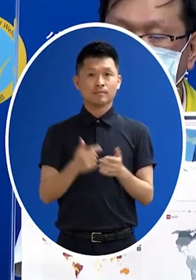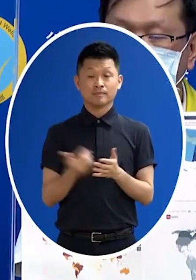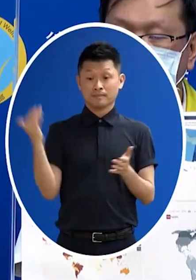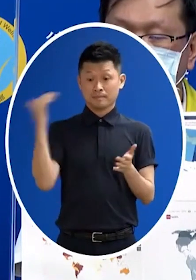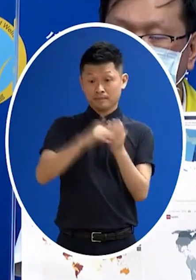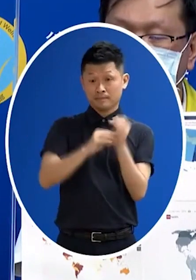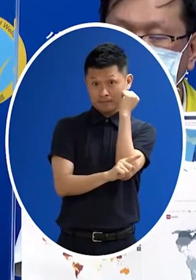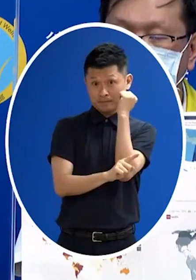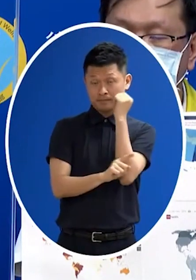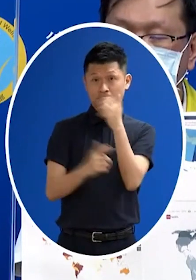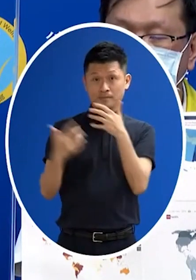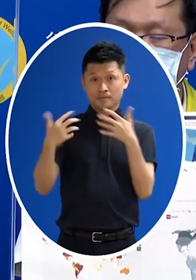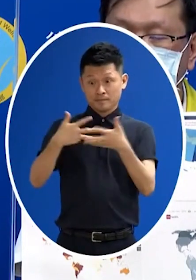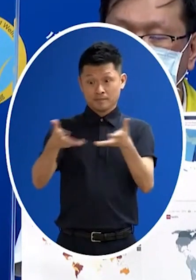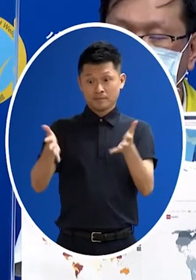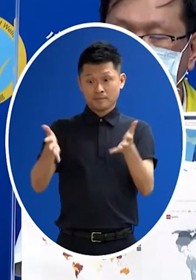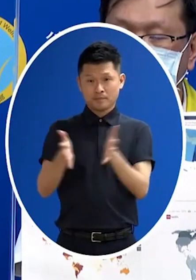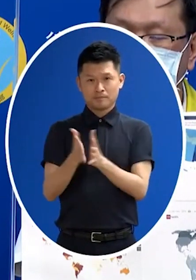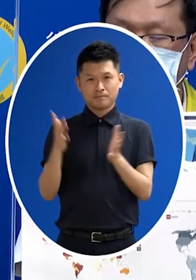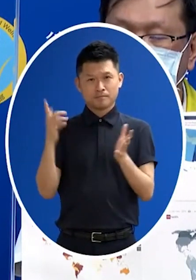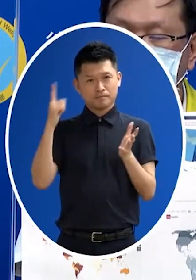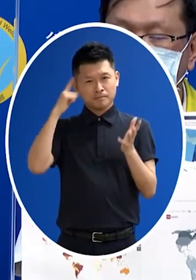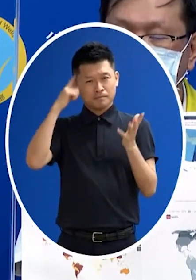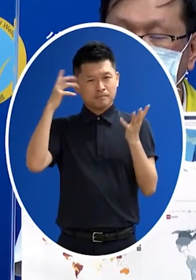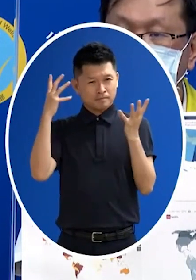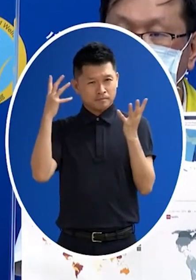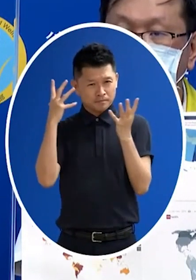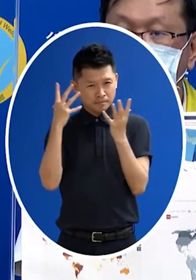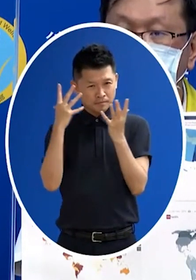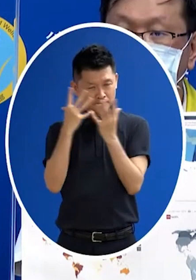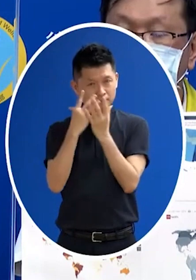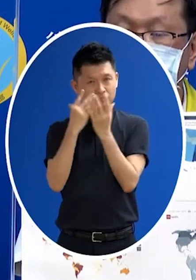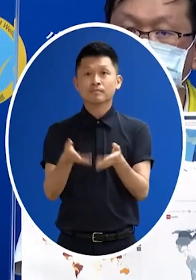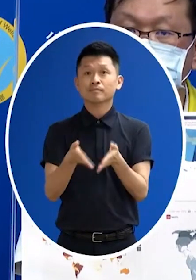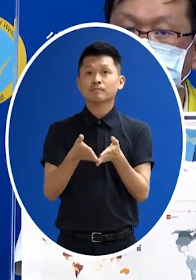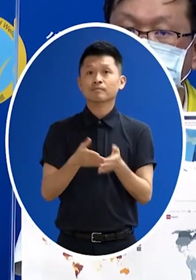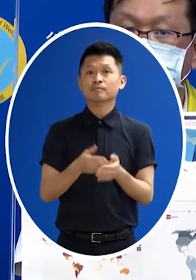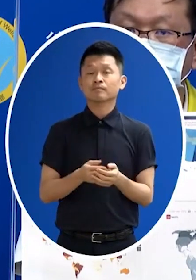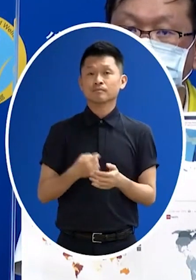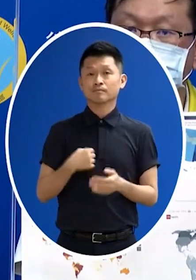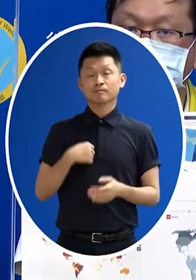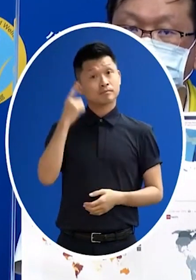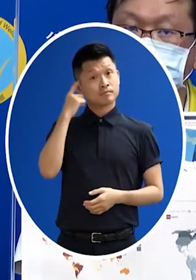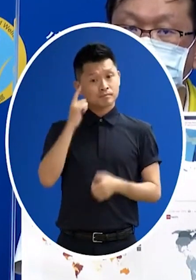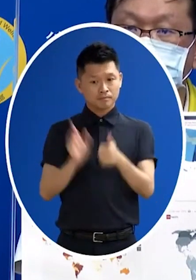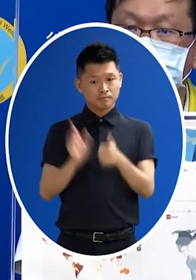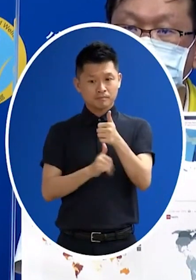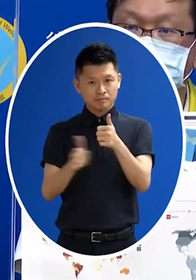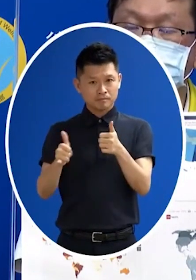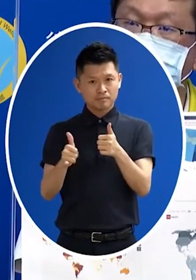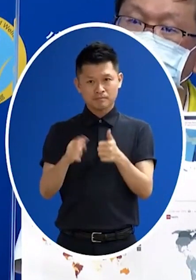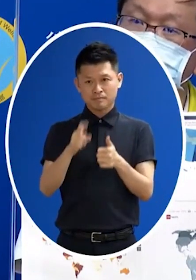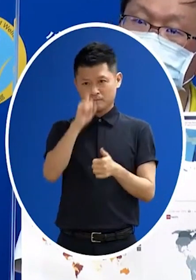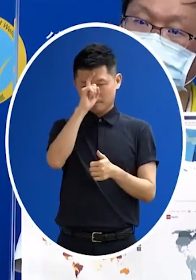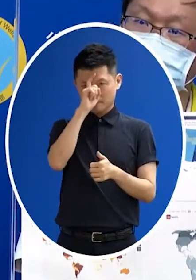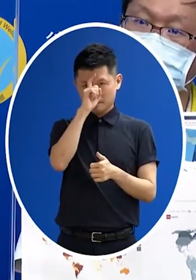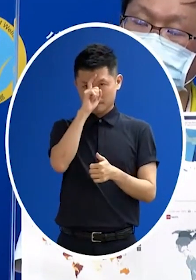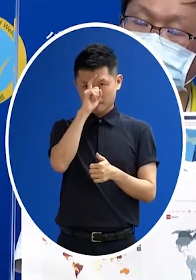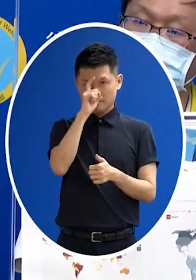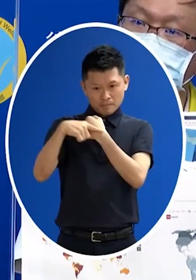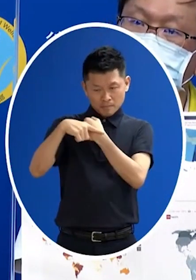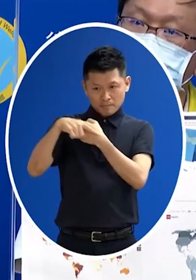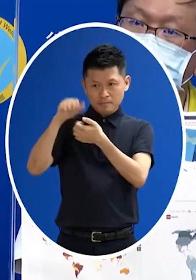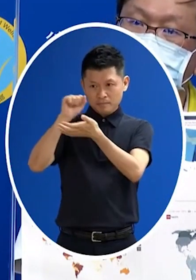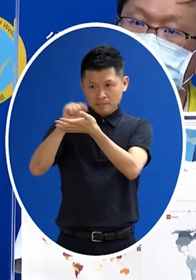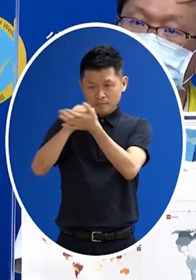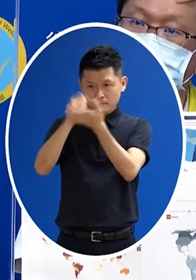疫苗咨询小组里面达到一个共识。我相信很多委员大概也是希望会有足够的科学证据认为这样